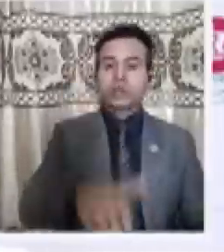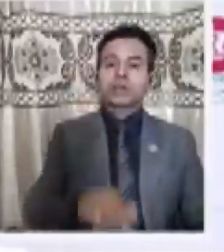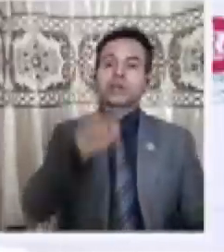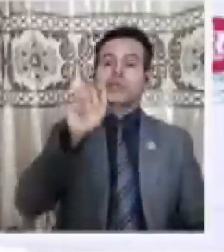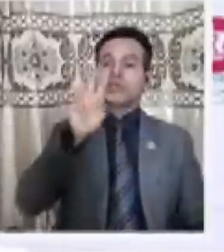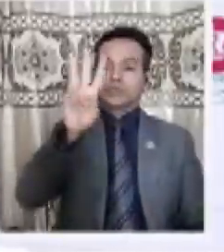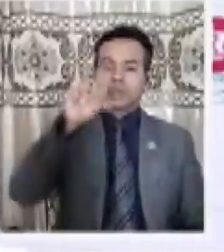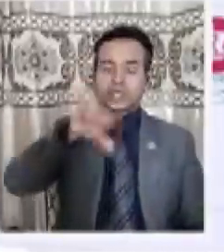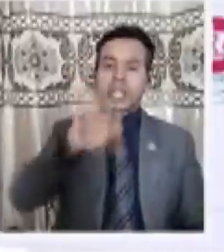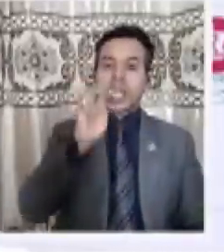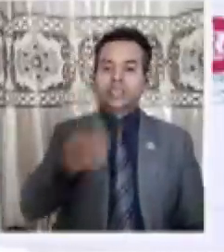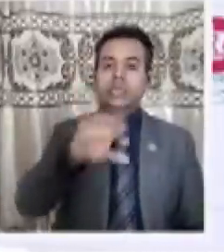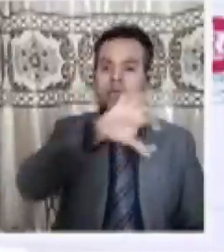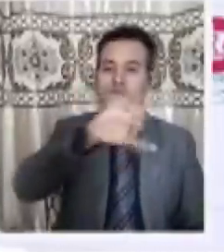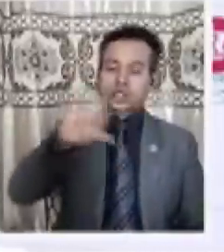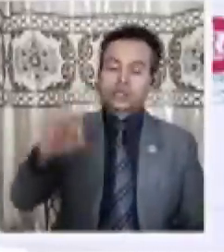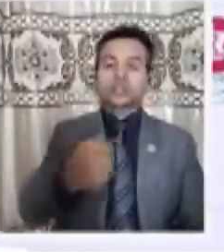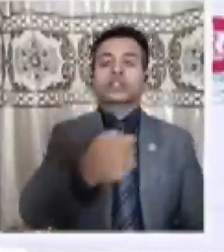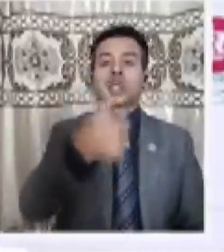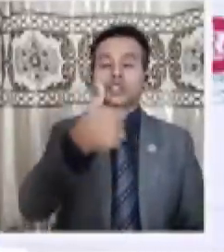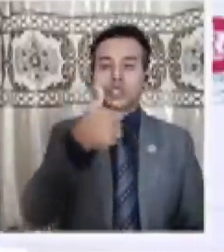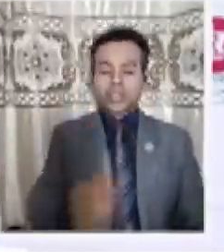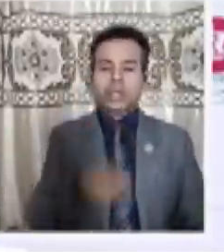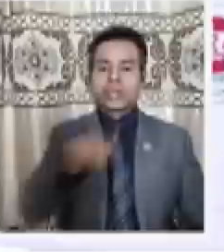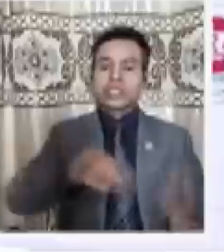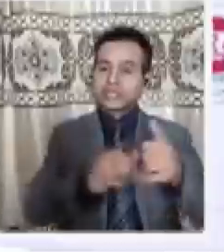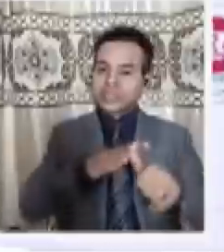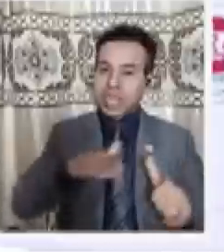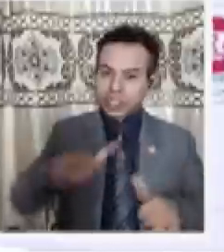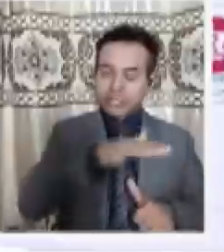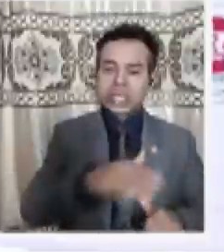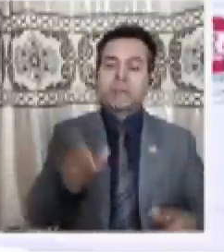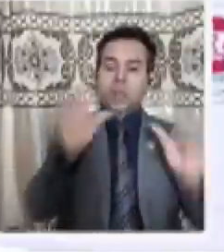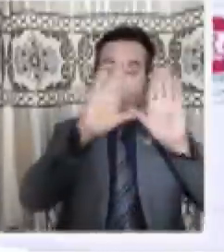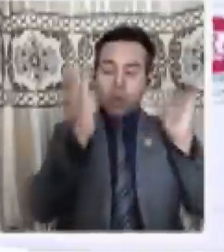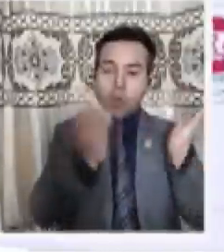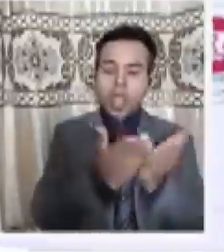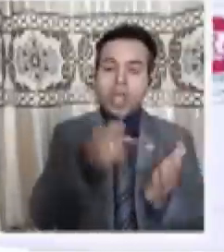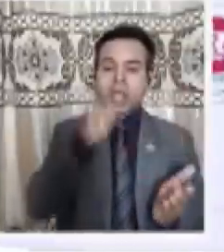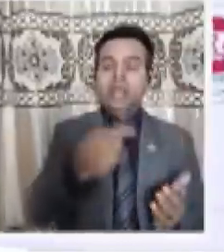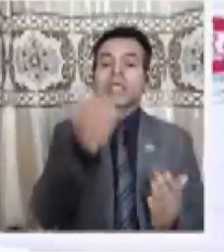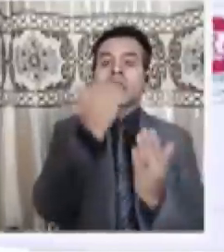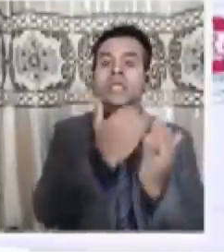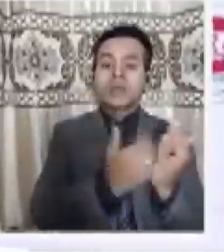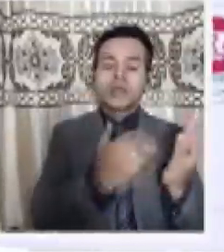5,39,906 জন। দক্ষিণ এশিয়া পরিস্থিতি এবং বিশ্ব পরিস্থিতির সূত্র, বিশ্ব স্বাস্থ্য সংস্থা সিচুয়েশন